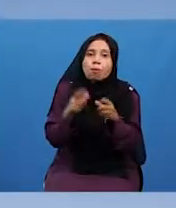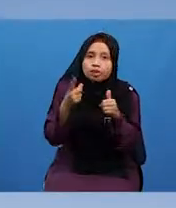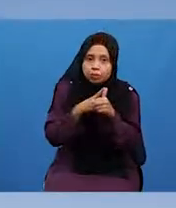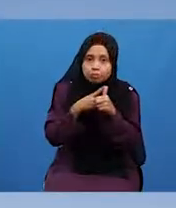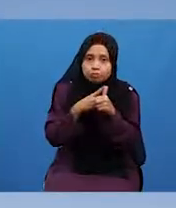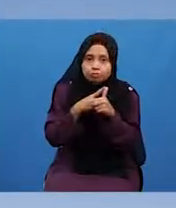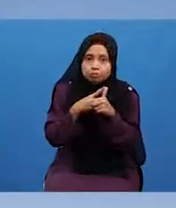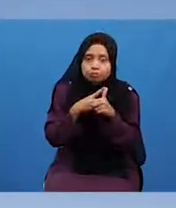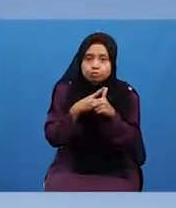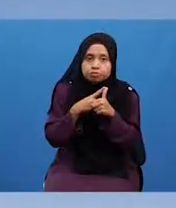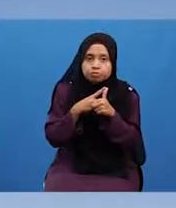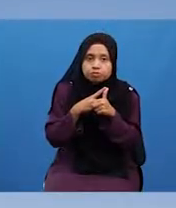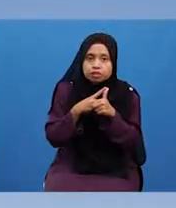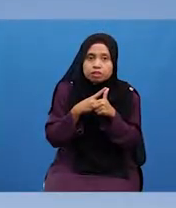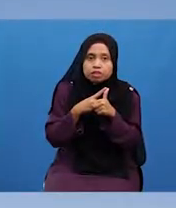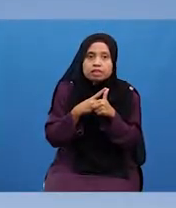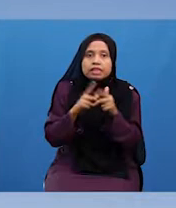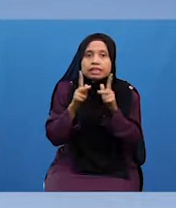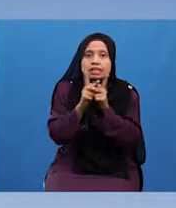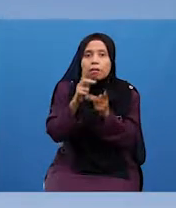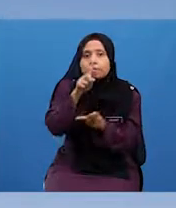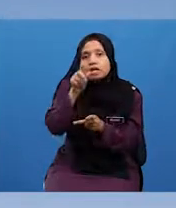Pertama, kitab Zabur.